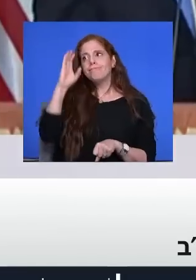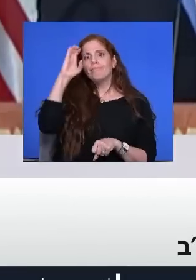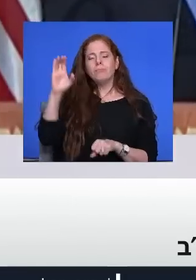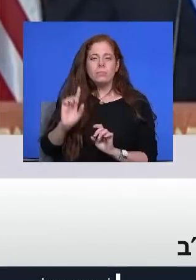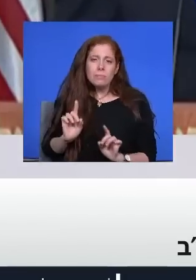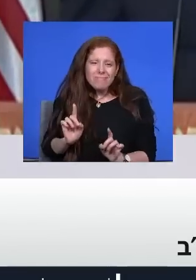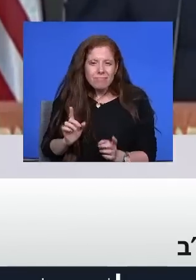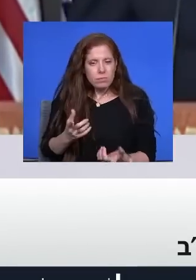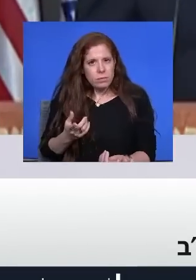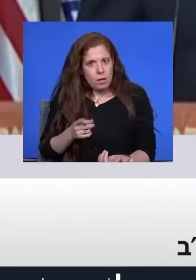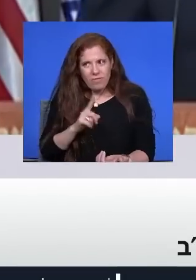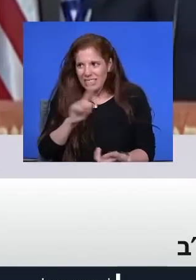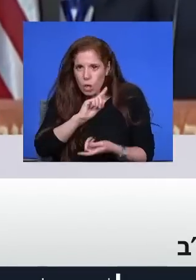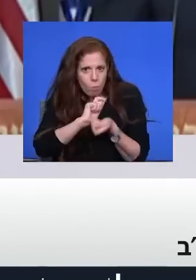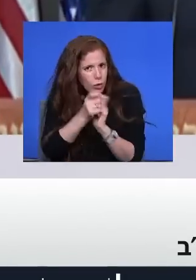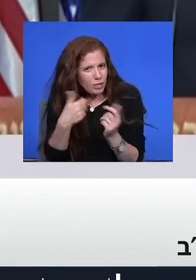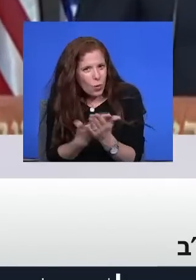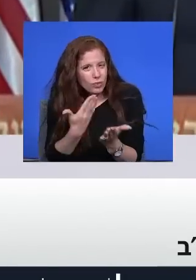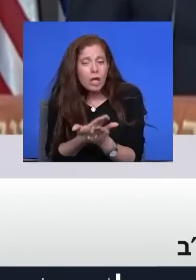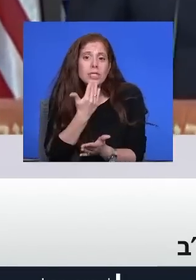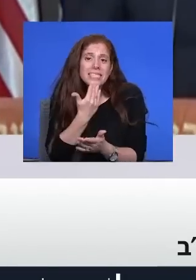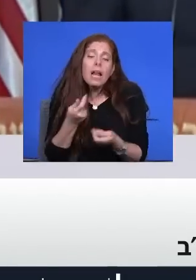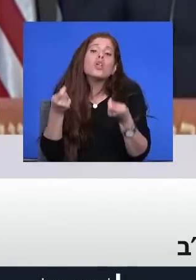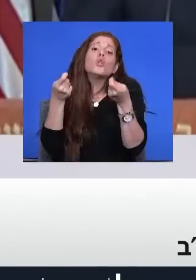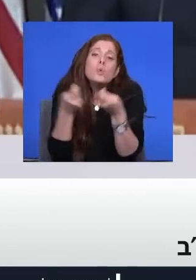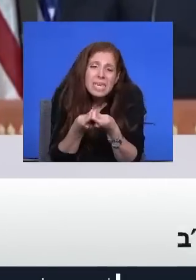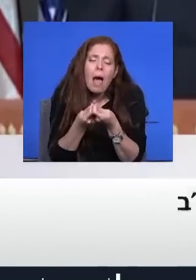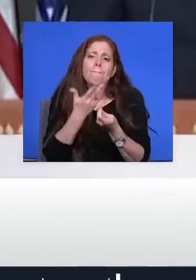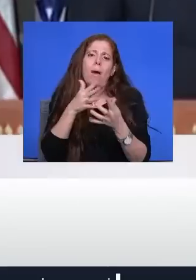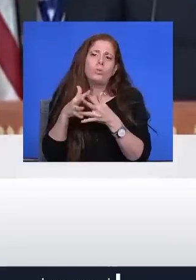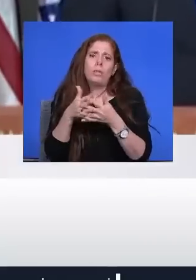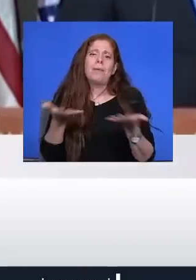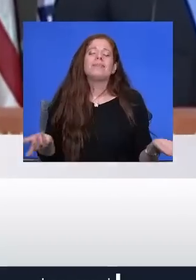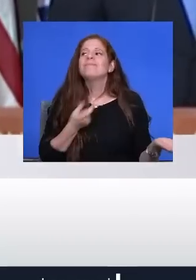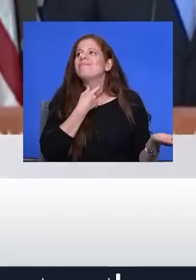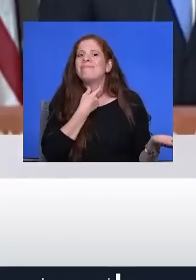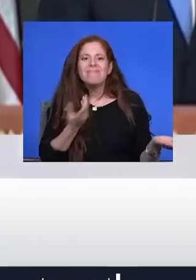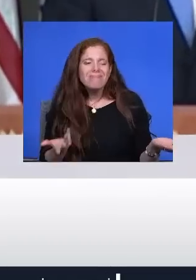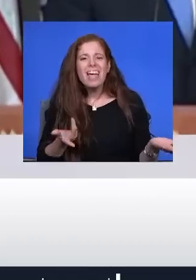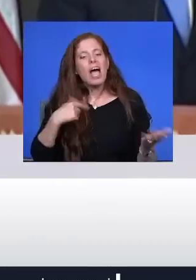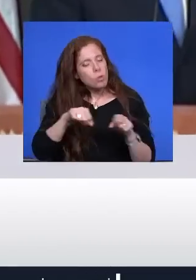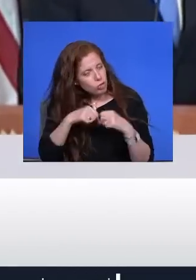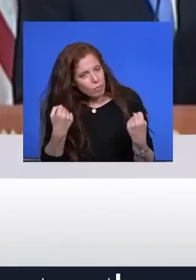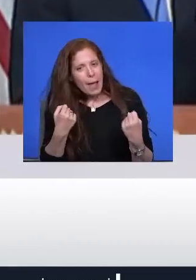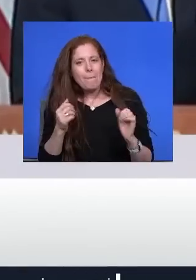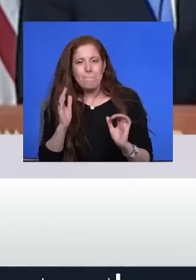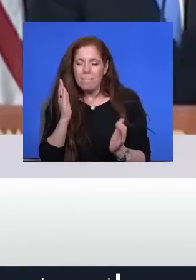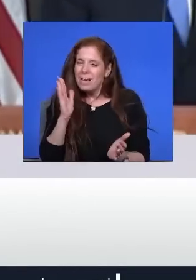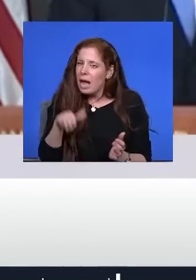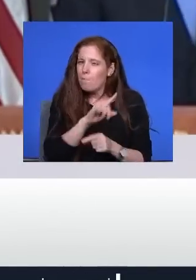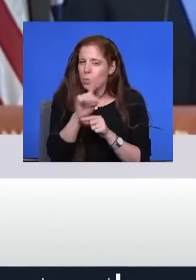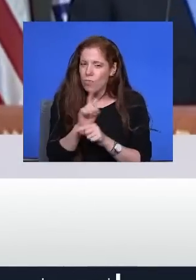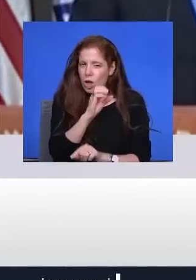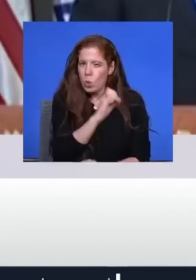שלא משנה את העובדה שישראל פשוט תלויה בארצות הברית. עכשיו תראי, היו משברים, גם בנתניהו לבין ממשלי אמריקנים, גם בתקופה של אובמה.